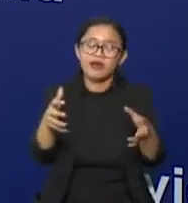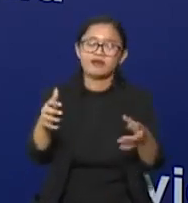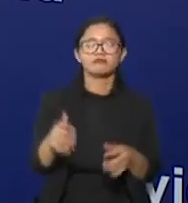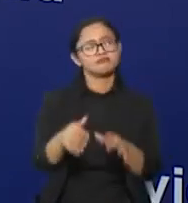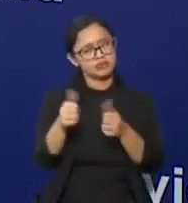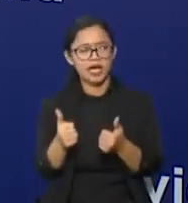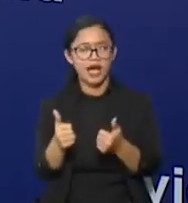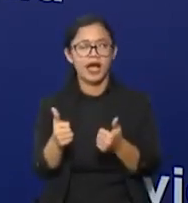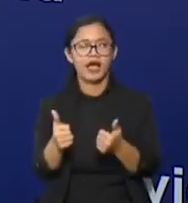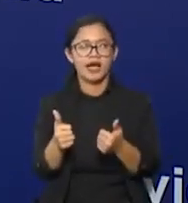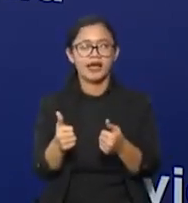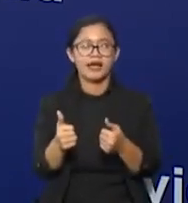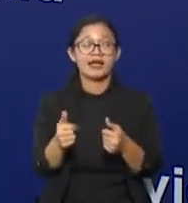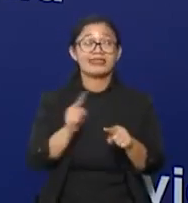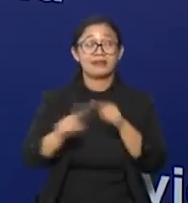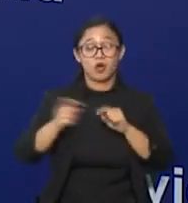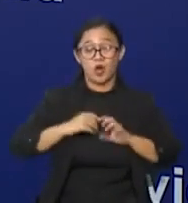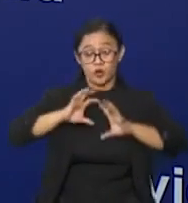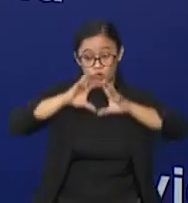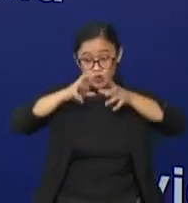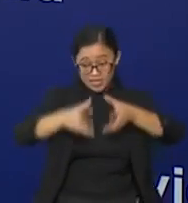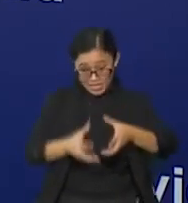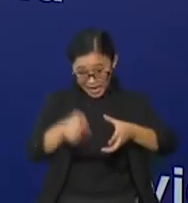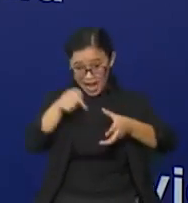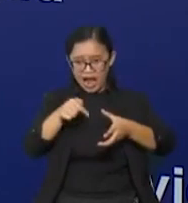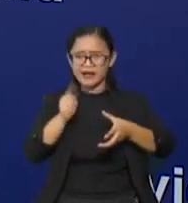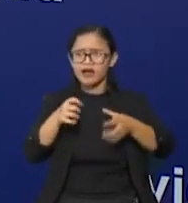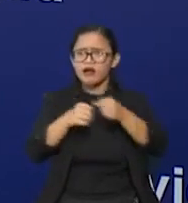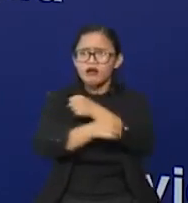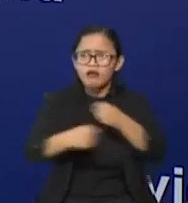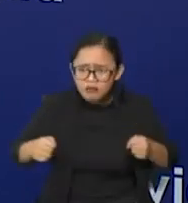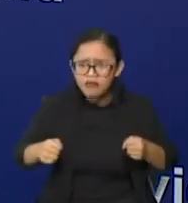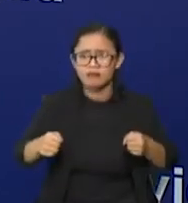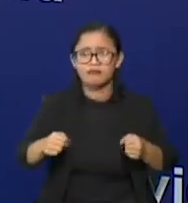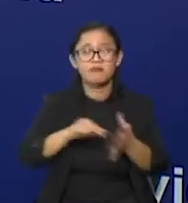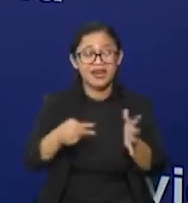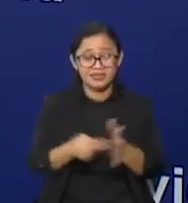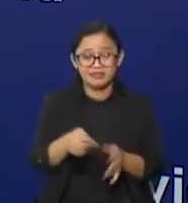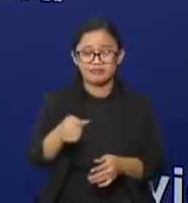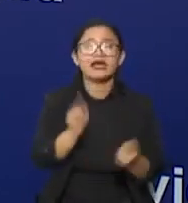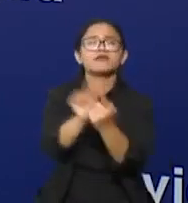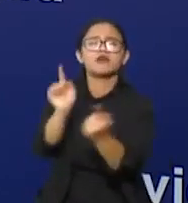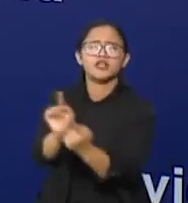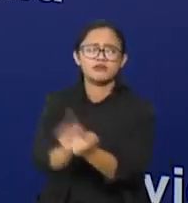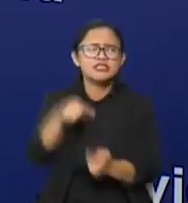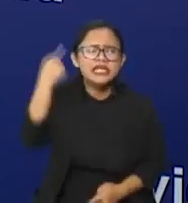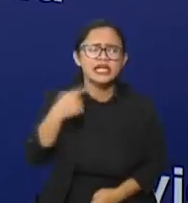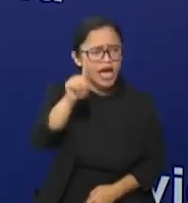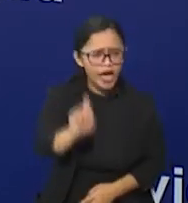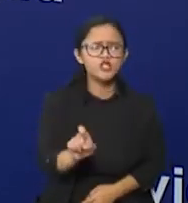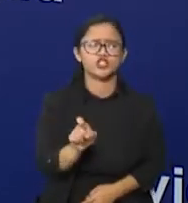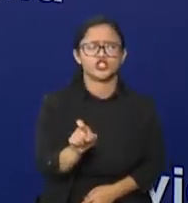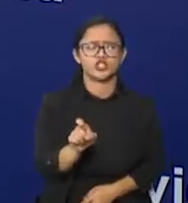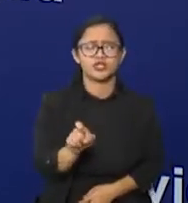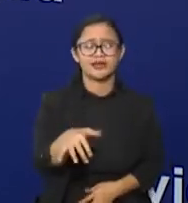Kalau kita bicara dunia timbul Heart immunity itu juga begitu berarti harus ada interaksi yang begitu tinggi like jadi